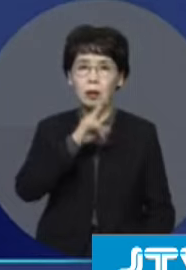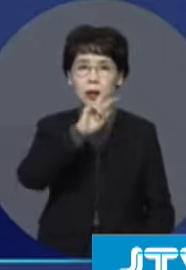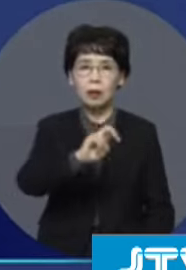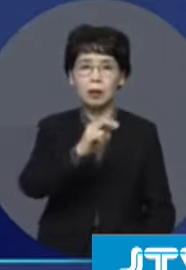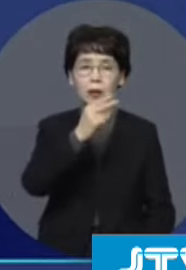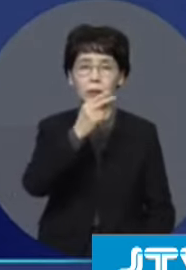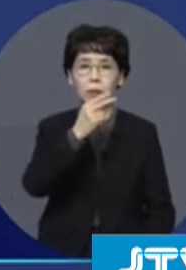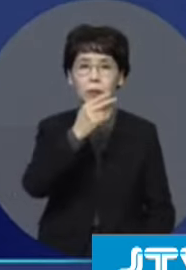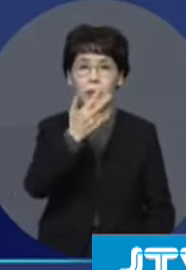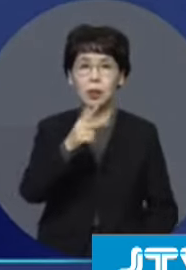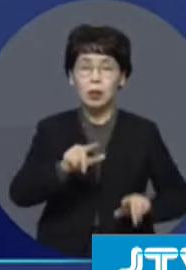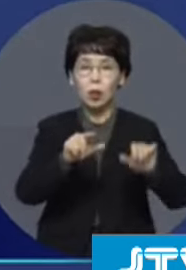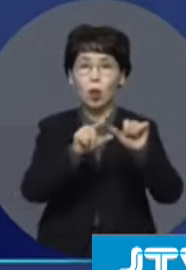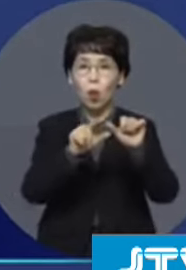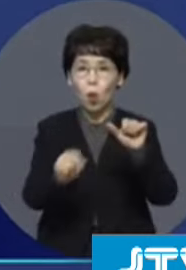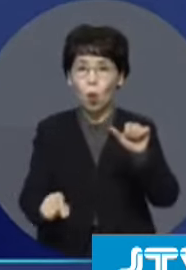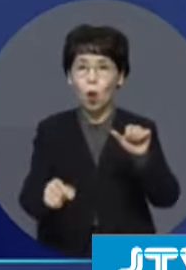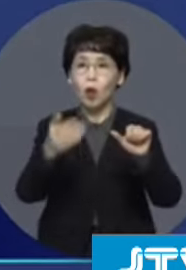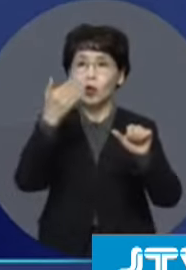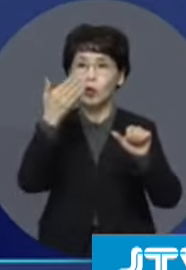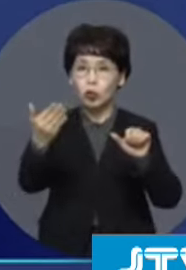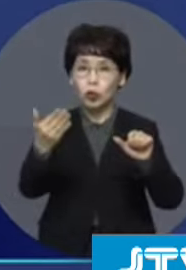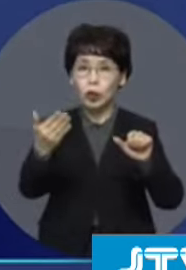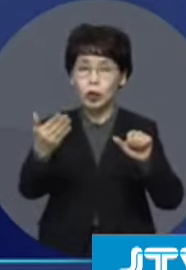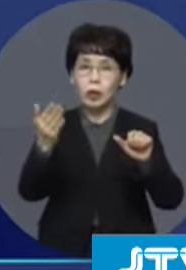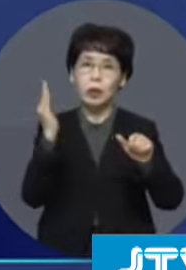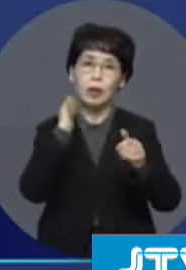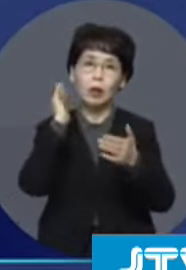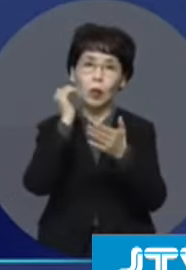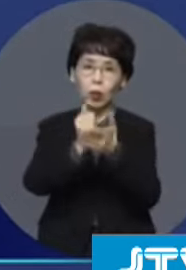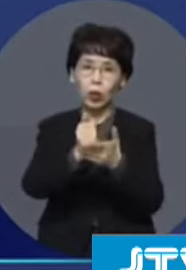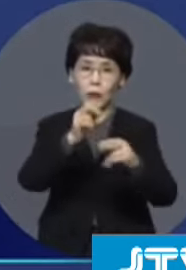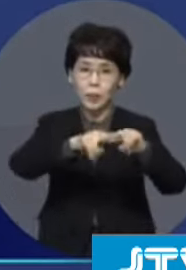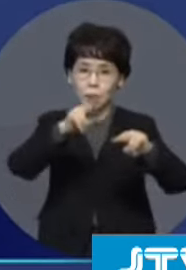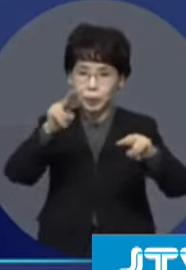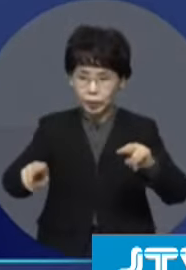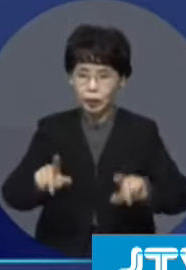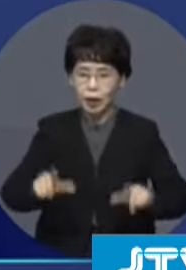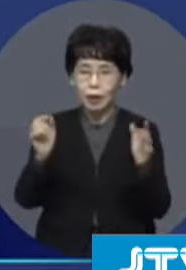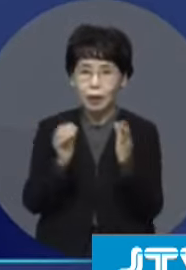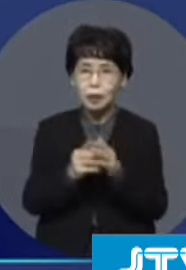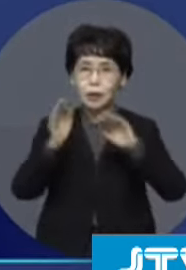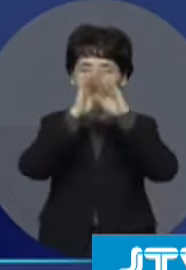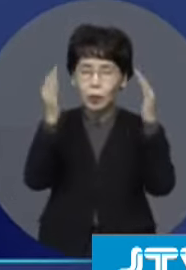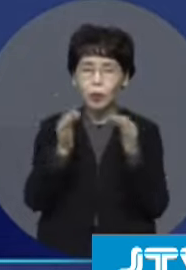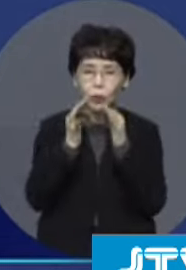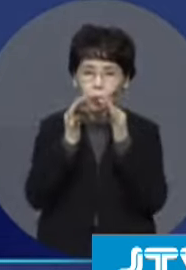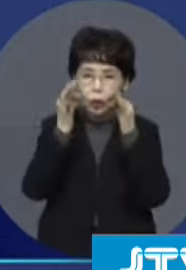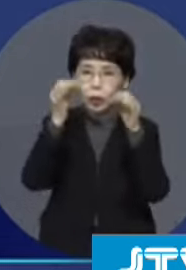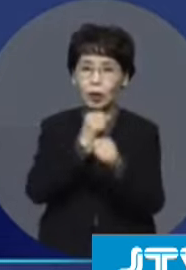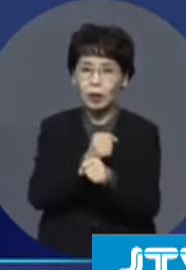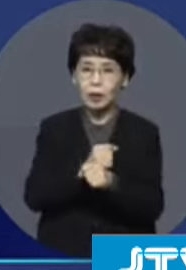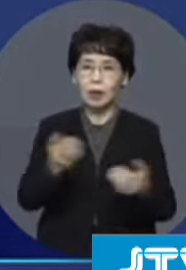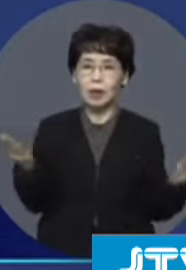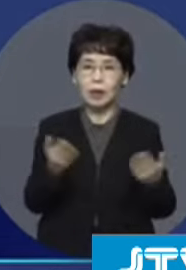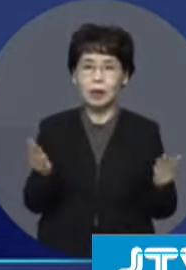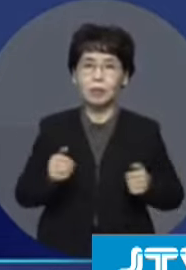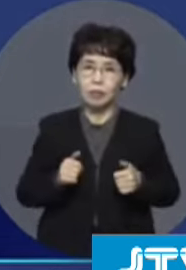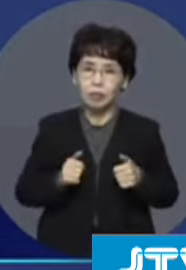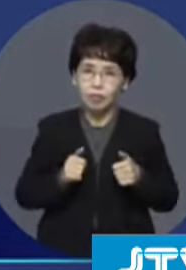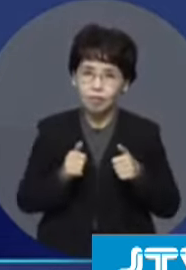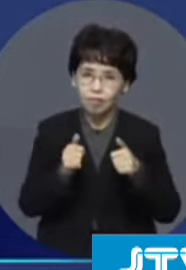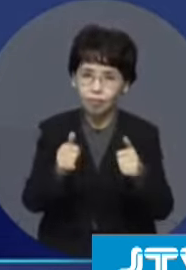9일 제 임기를 마치는 그날까지 모든 힘을 쏟아 일을